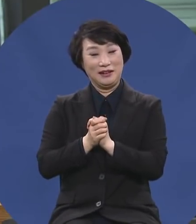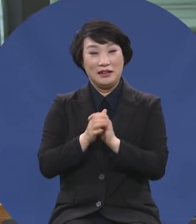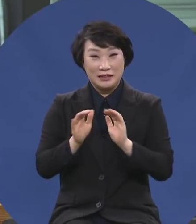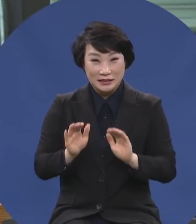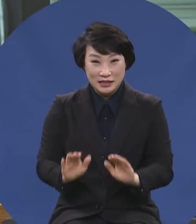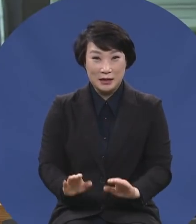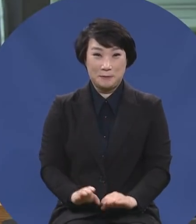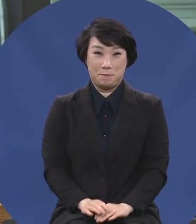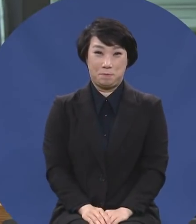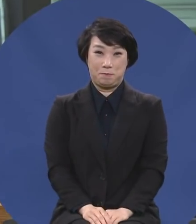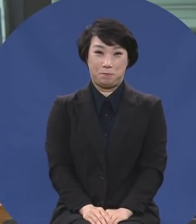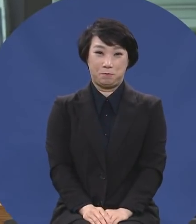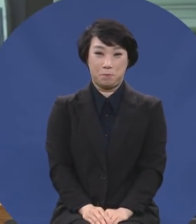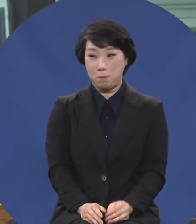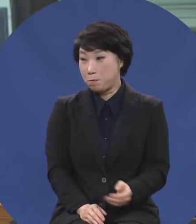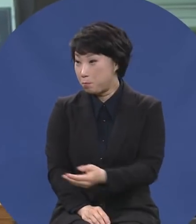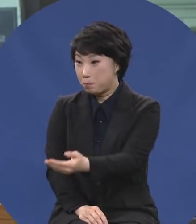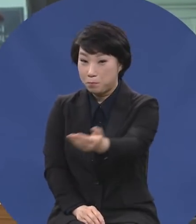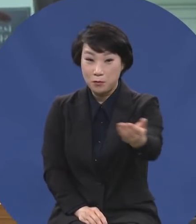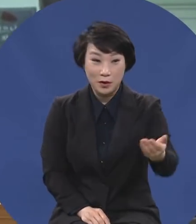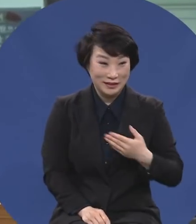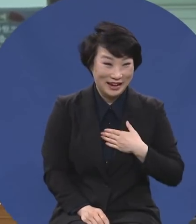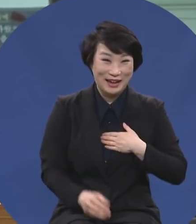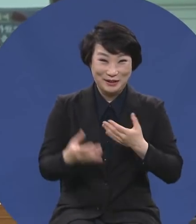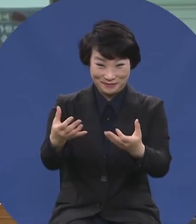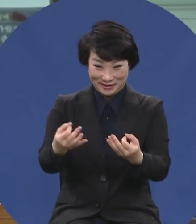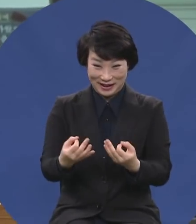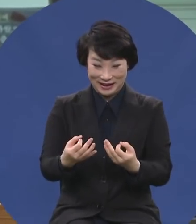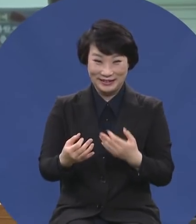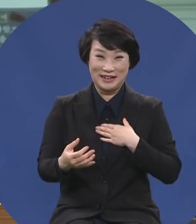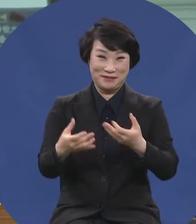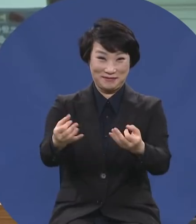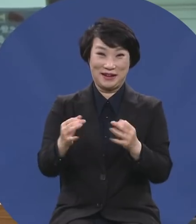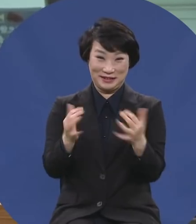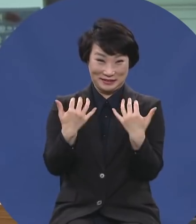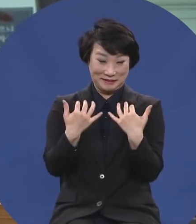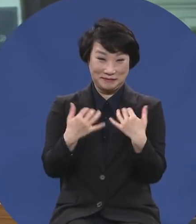예, 여러분이 저를 볼 때 보세요.